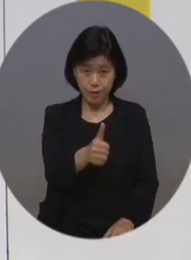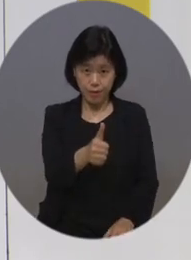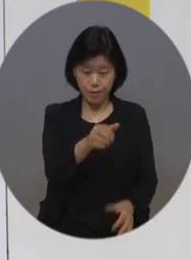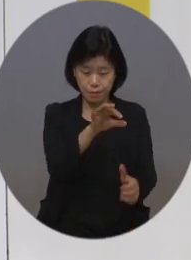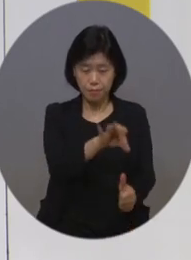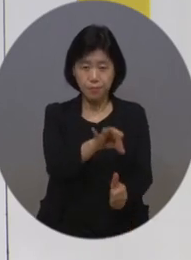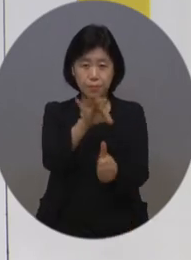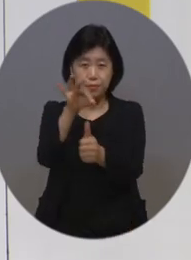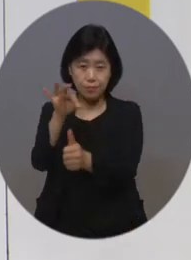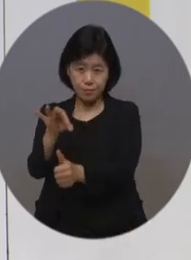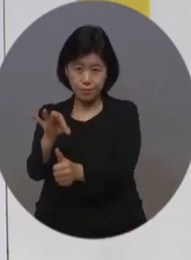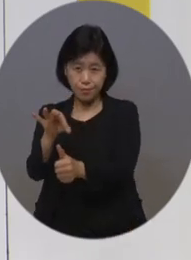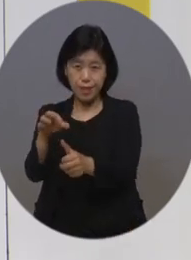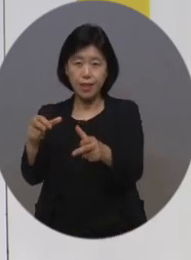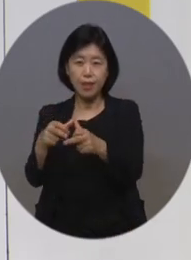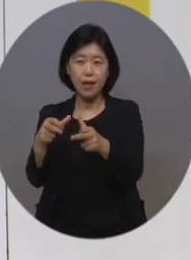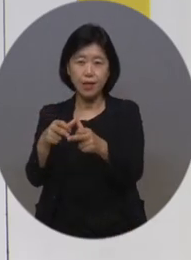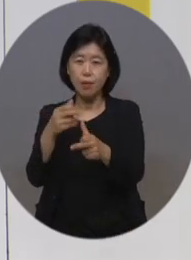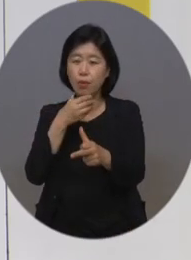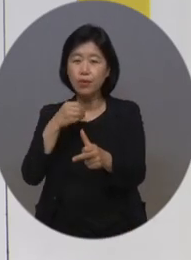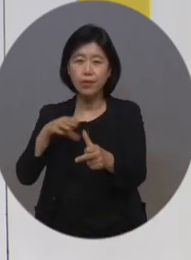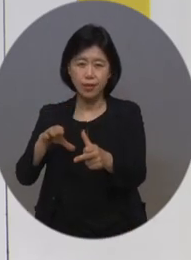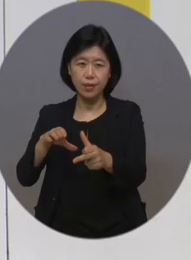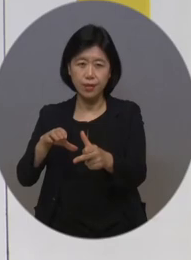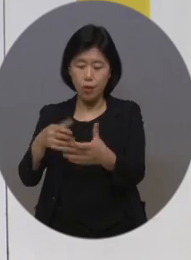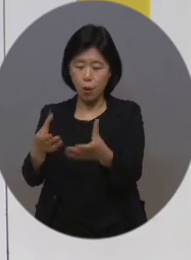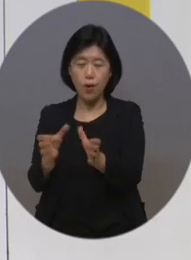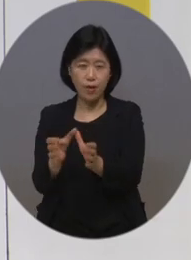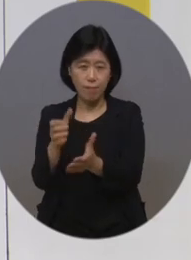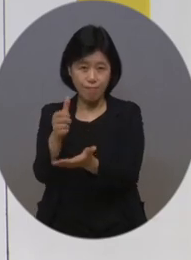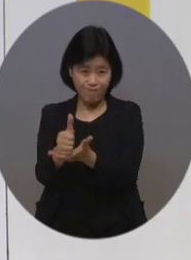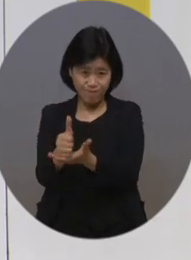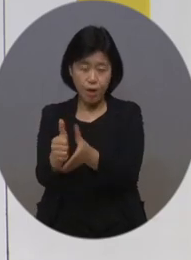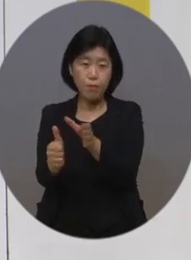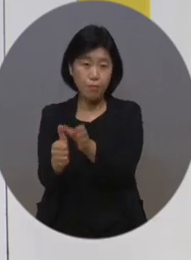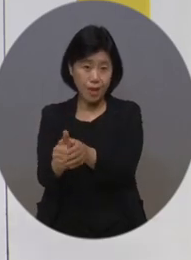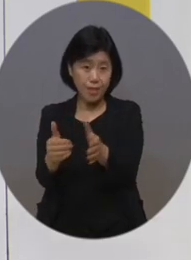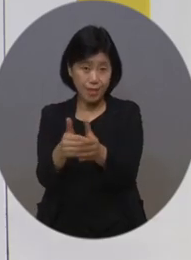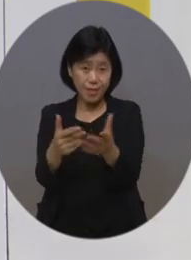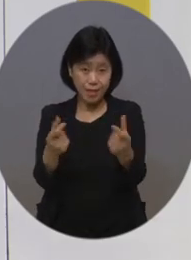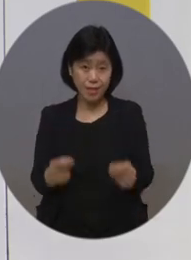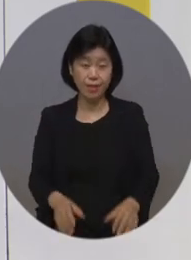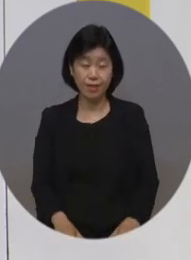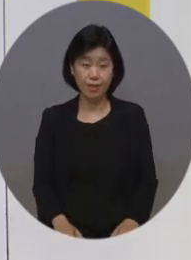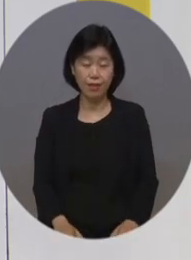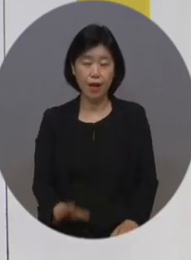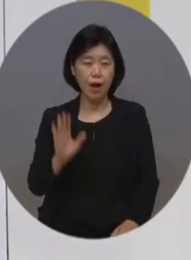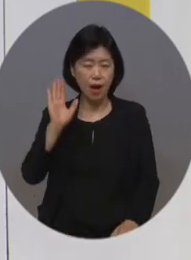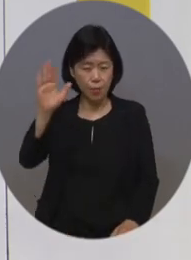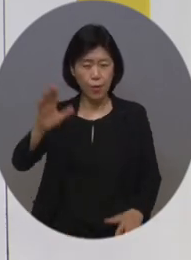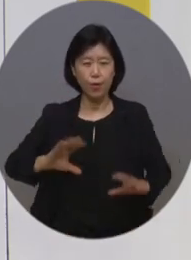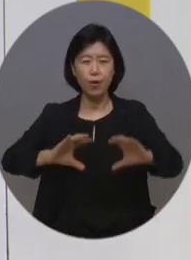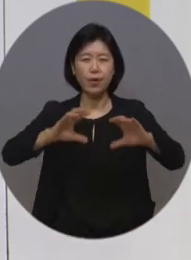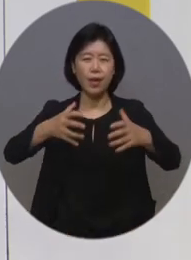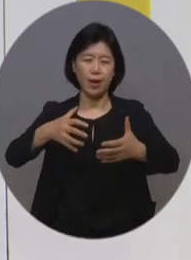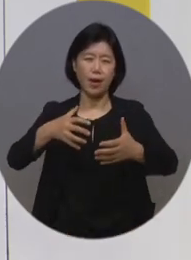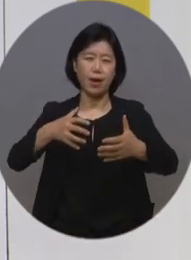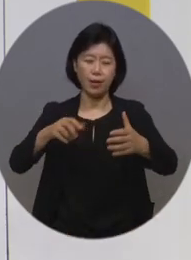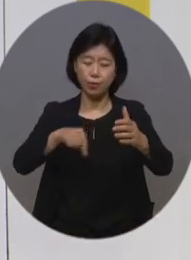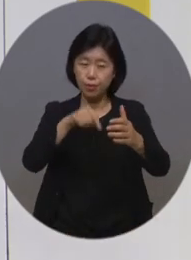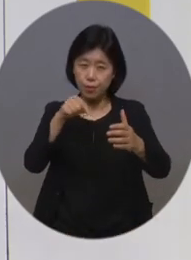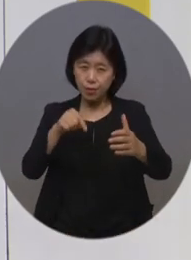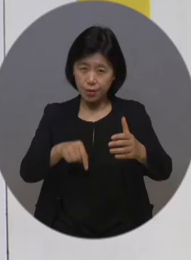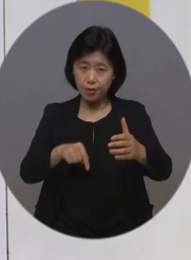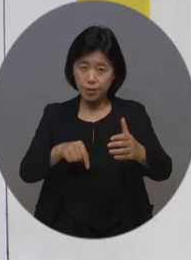모든 힘을 실어서 혁신적인 전국에서 최초 일들을 해왔던 것처럼 앞으로 국가 차원에서도 4 이런 움직임들이